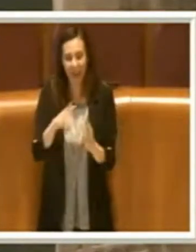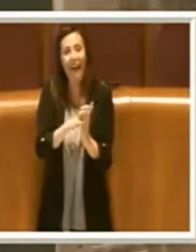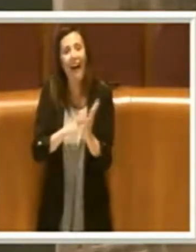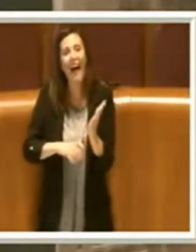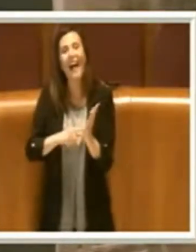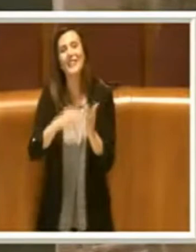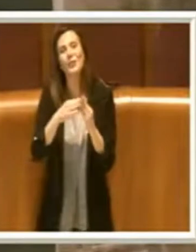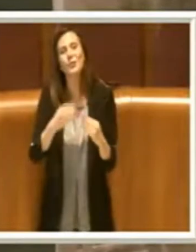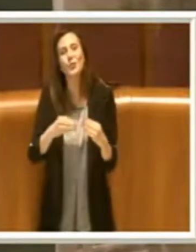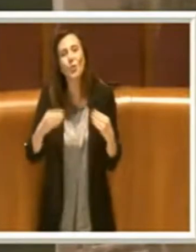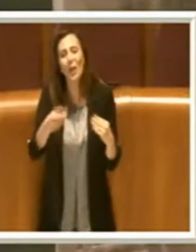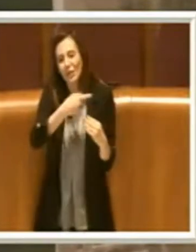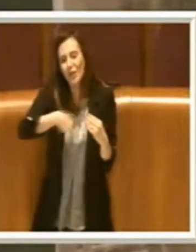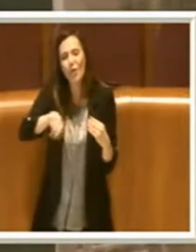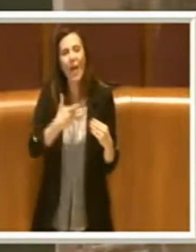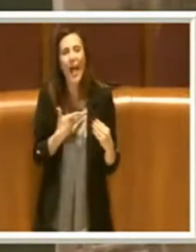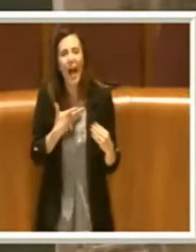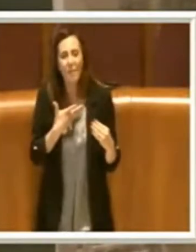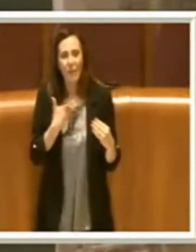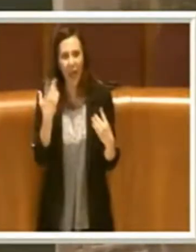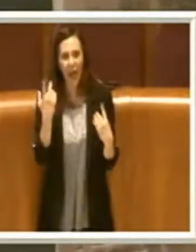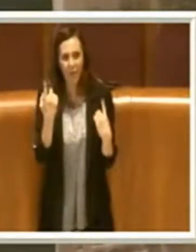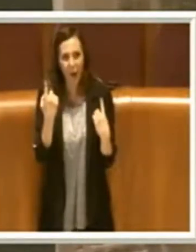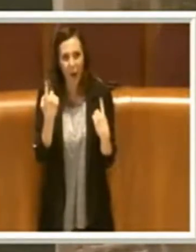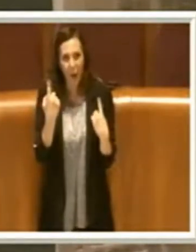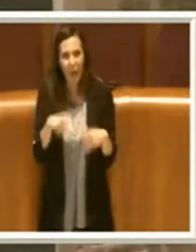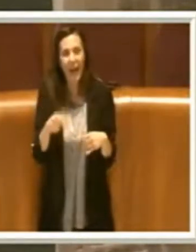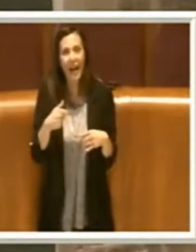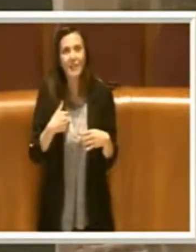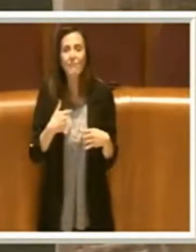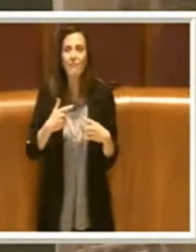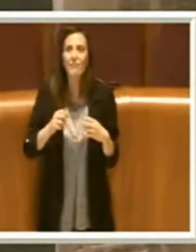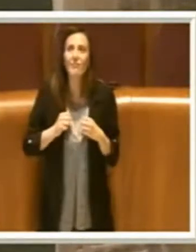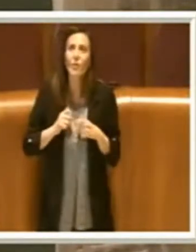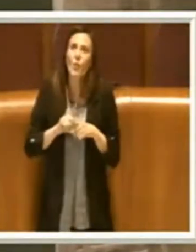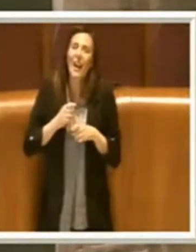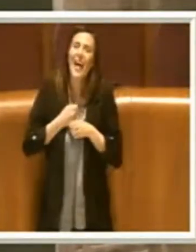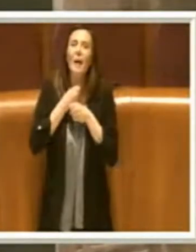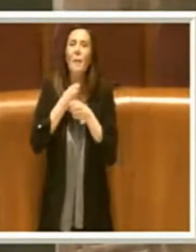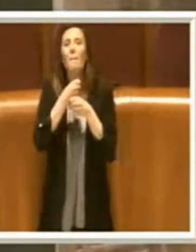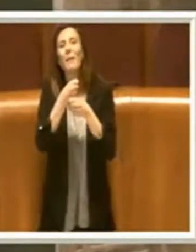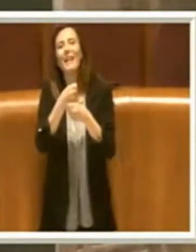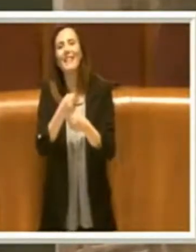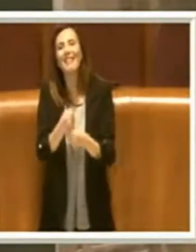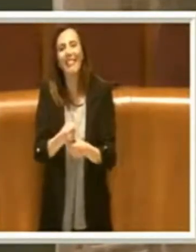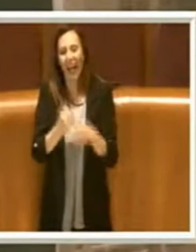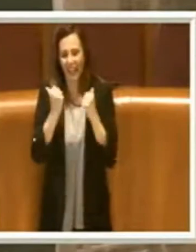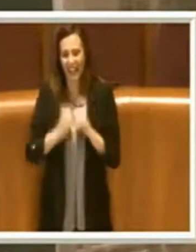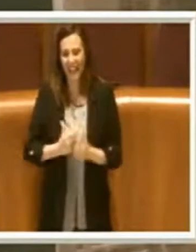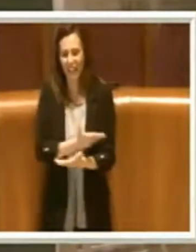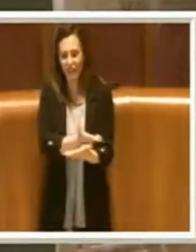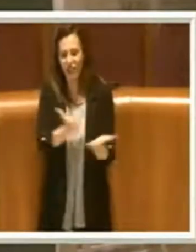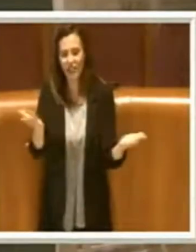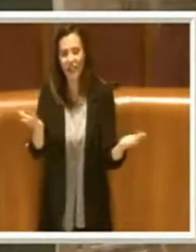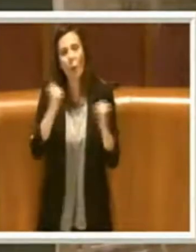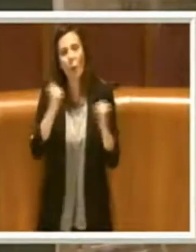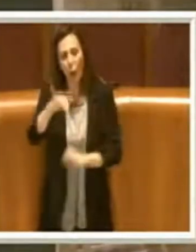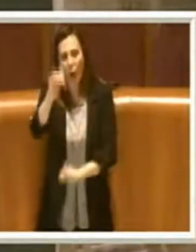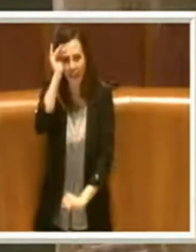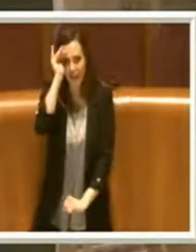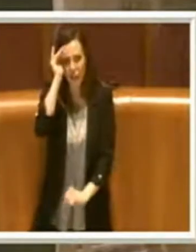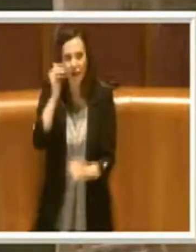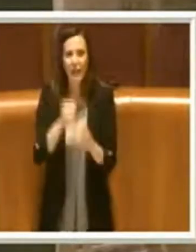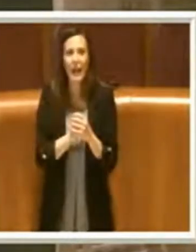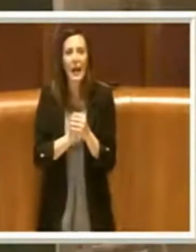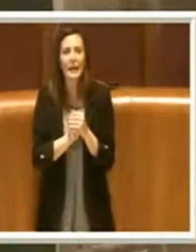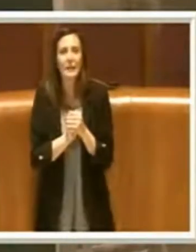strumenti che noi abbiamo per far sì che le nostre volontà come rappresentanti dei cittadini possano essere ascoltate e